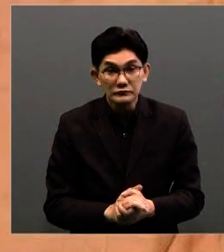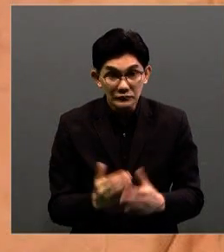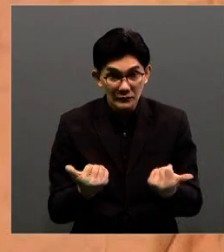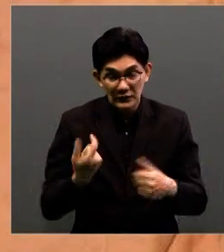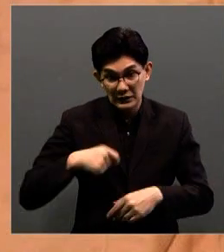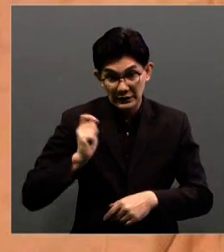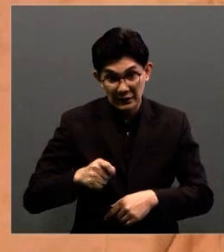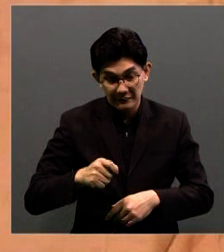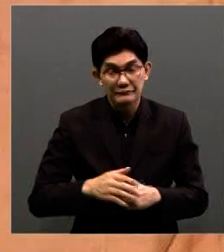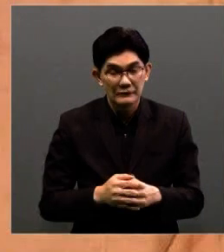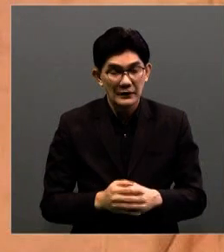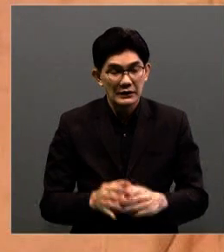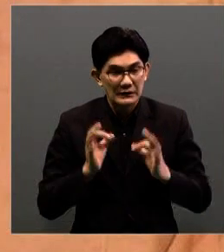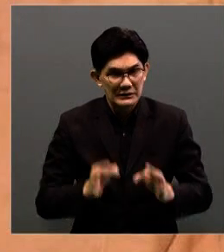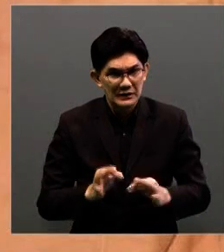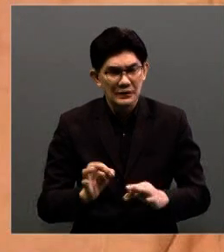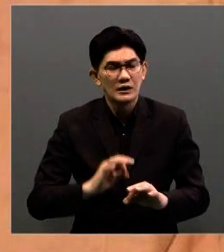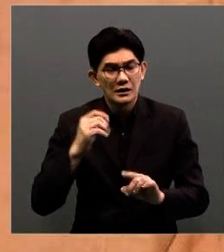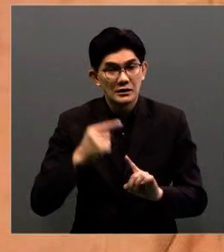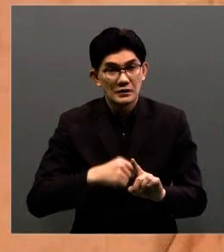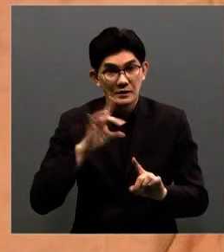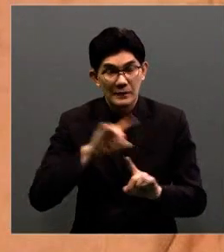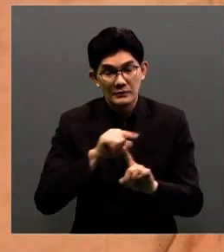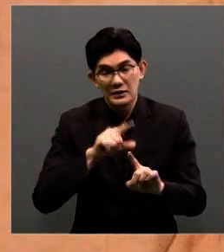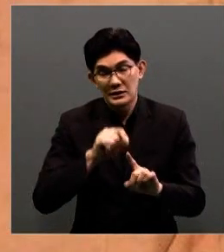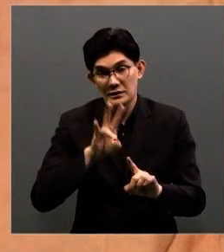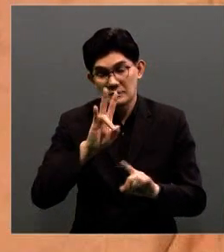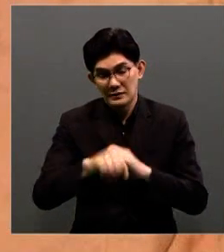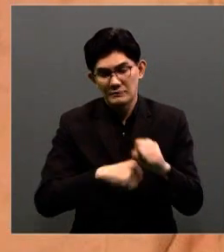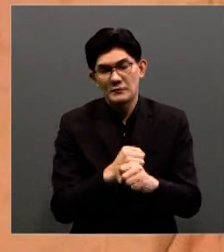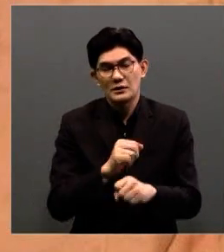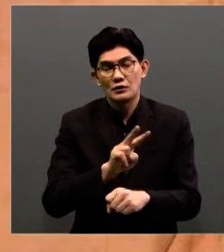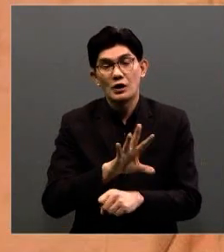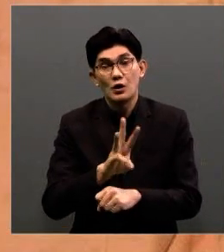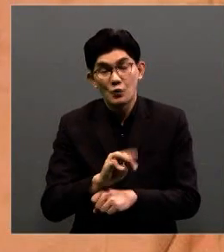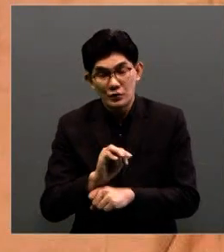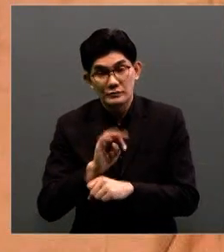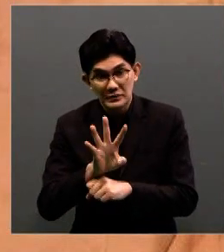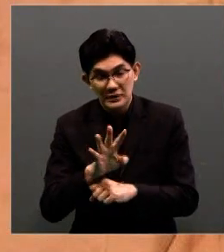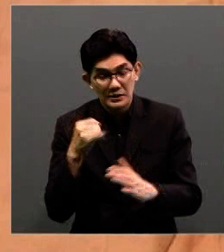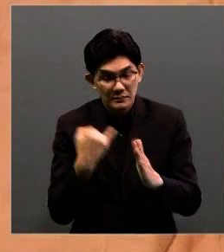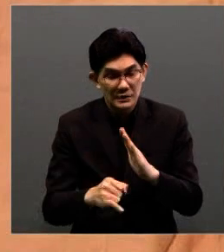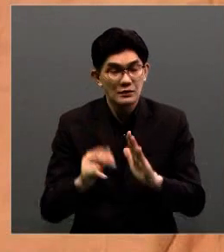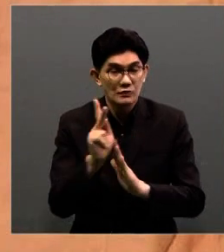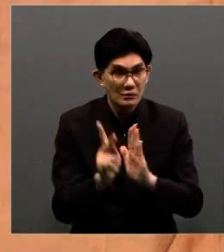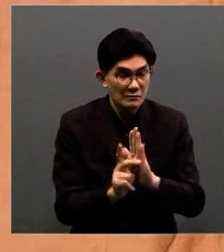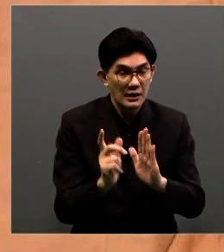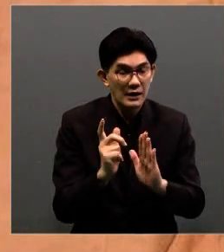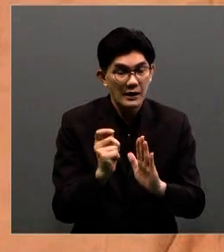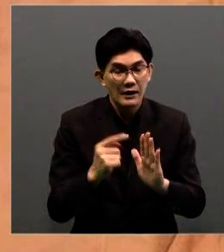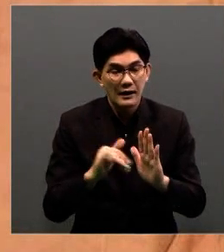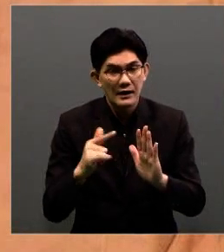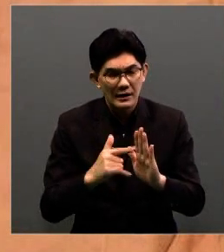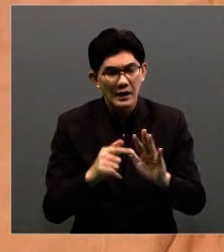ศาลชั้นต้นมีคำพิพากษาออกมาเมื่อ 27สิงหาคม2564จำเลยมีความผิดตามประมวลกฎหมายอาญาหลายมาตรา